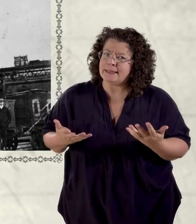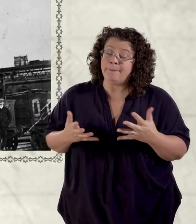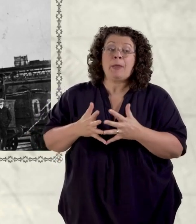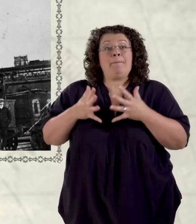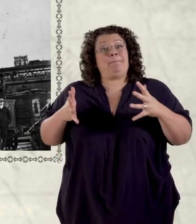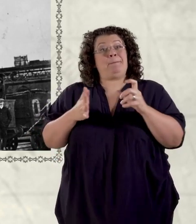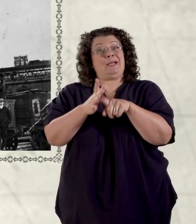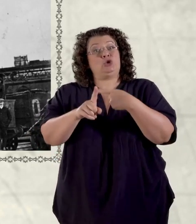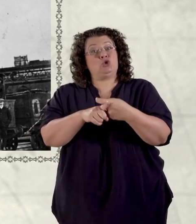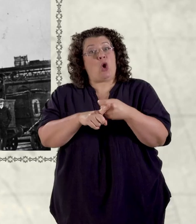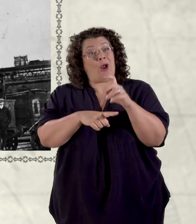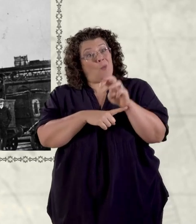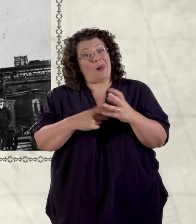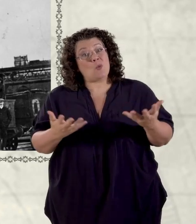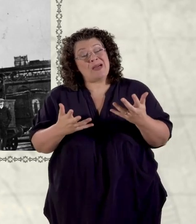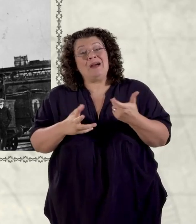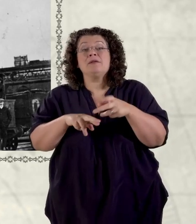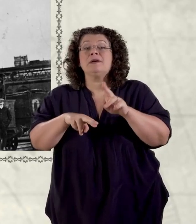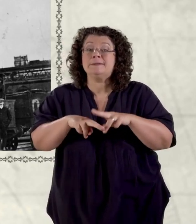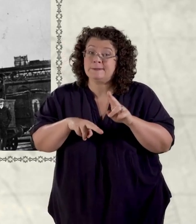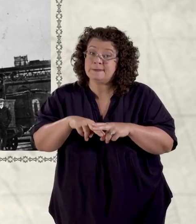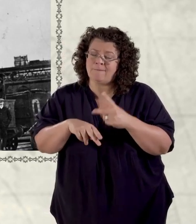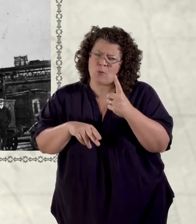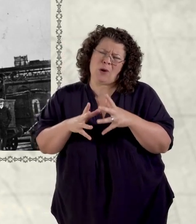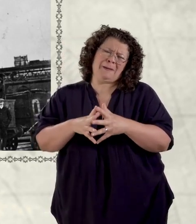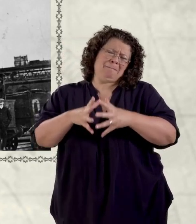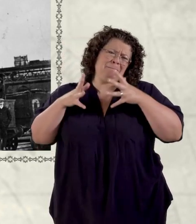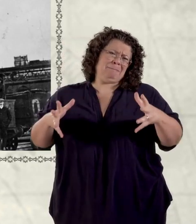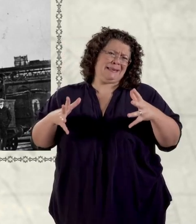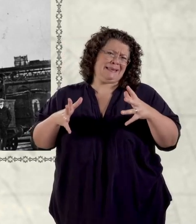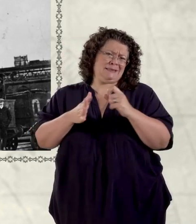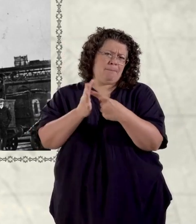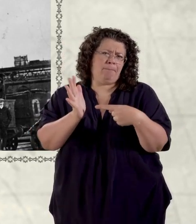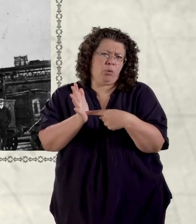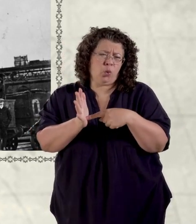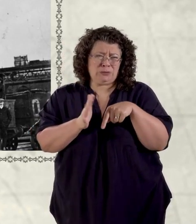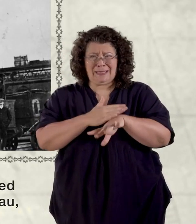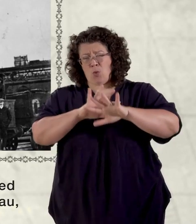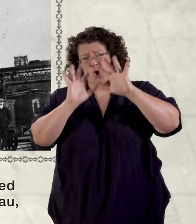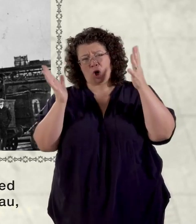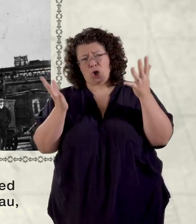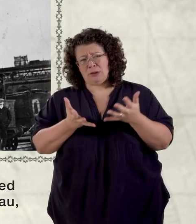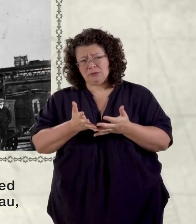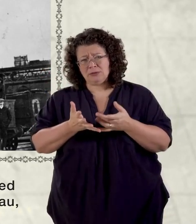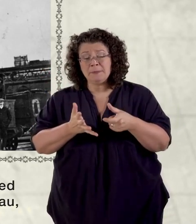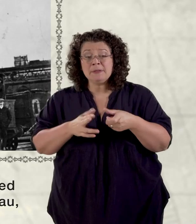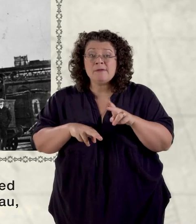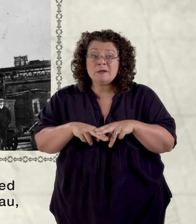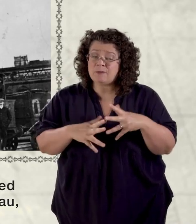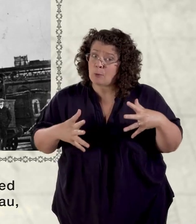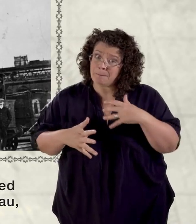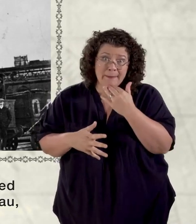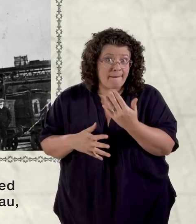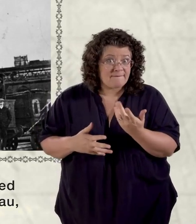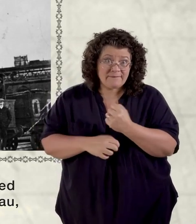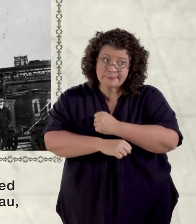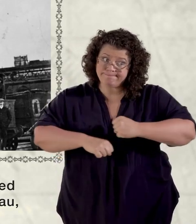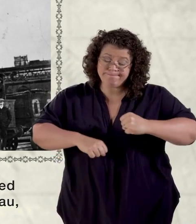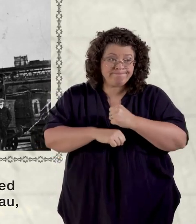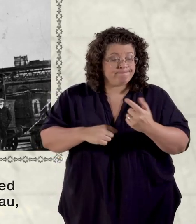mwyaf yng Nghymru o docie cardydd. Un o docie prysuraf yn y byd. Ond o'dd docie cardydd hi dynod.